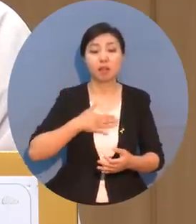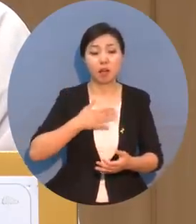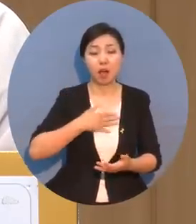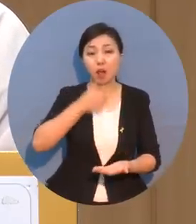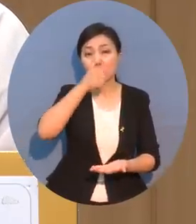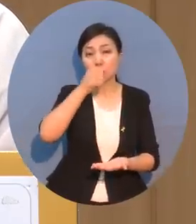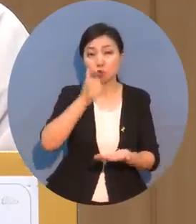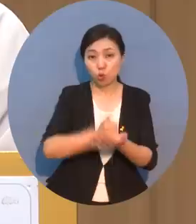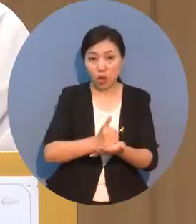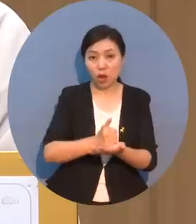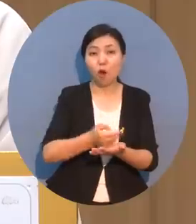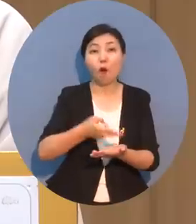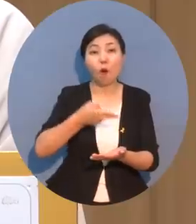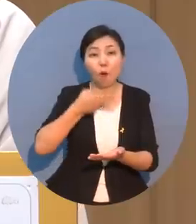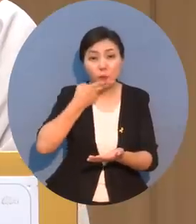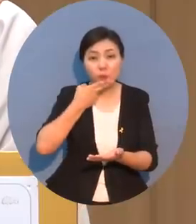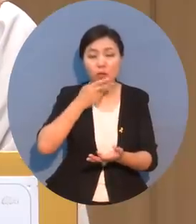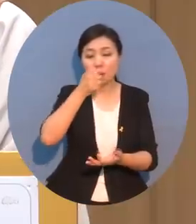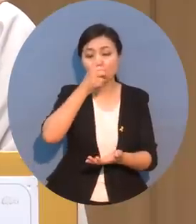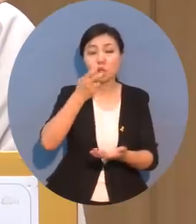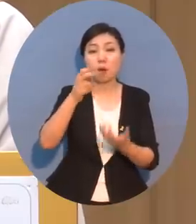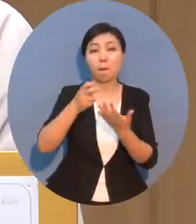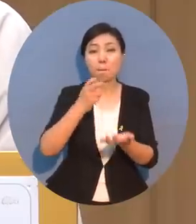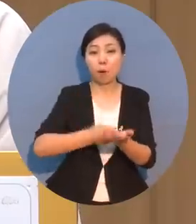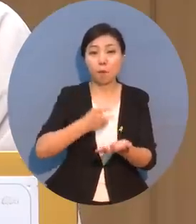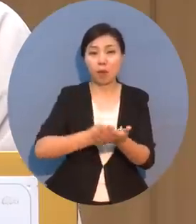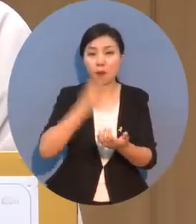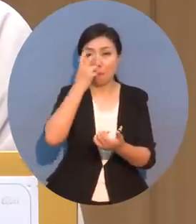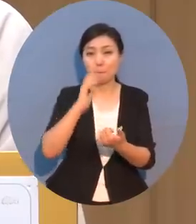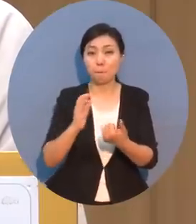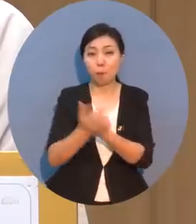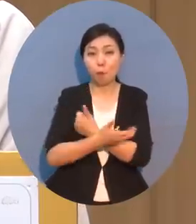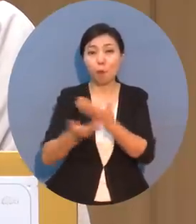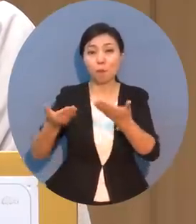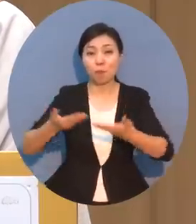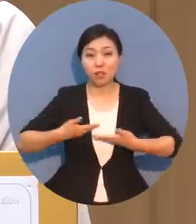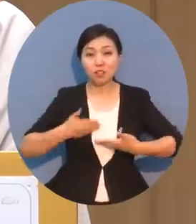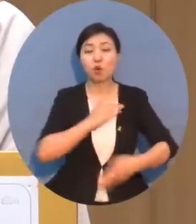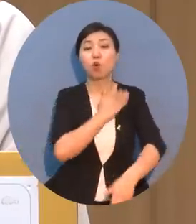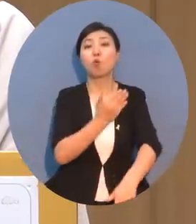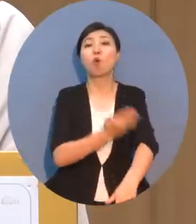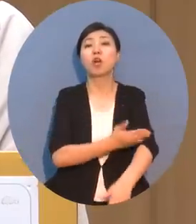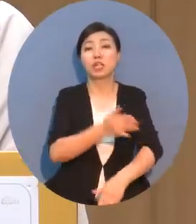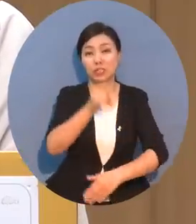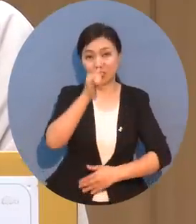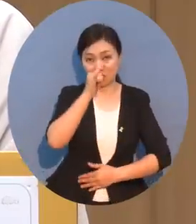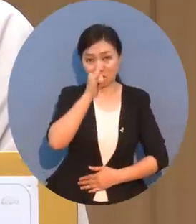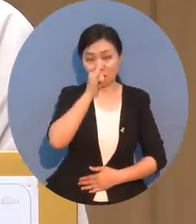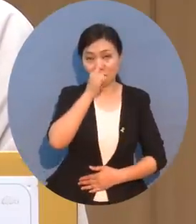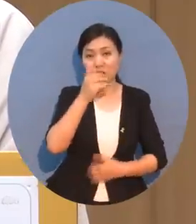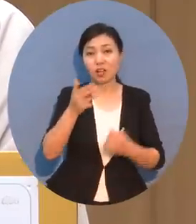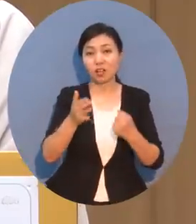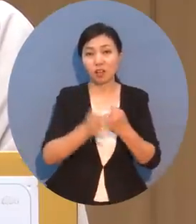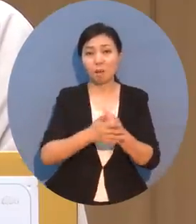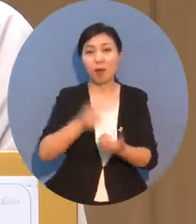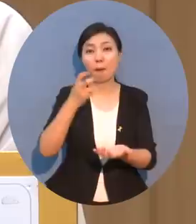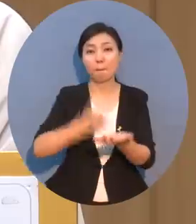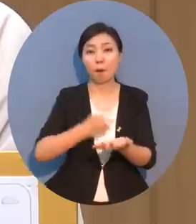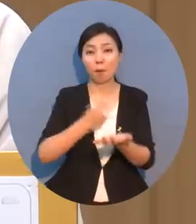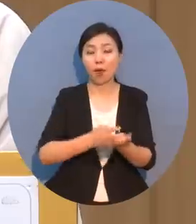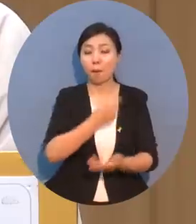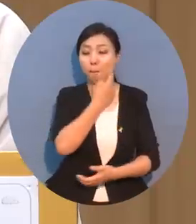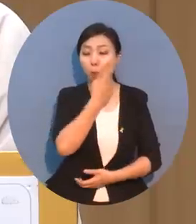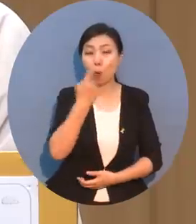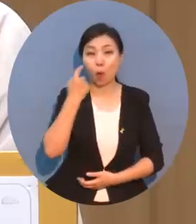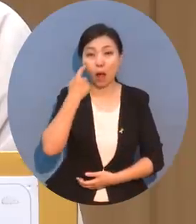법률에 저촉되지 않도록 해야 되고 또 나는 법으로부터 뭐 받을 권리가 있다? 보호받을 권리가 있지. 그러면 법에